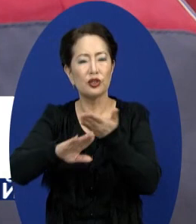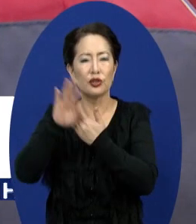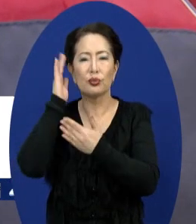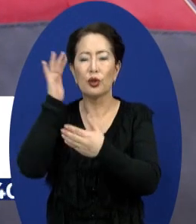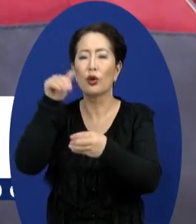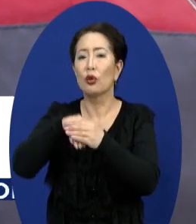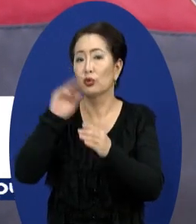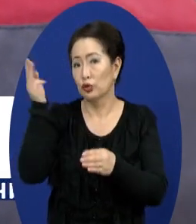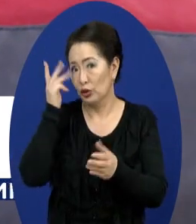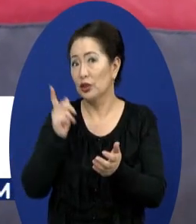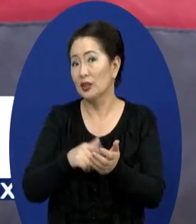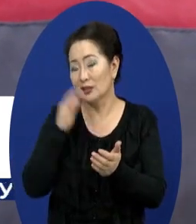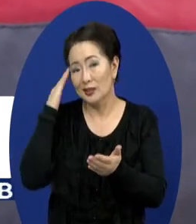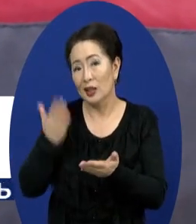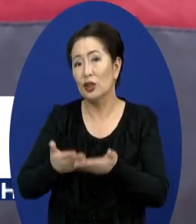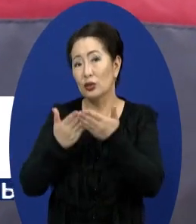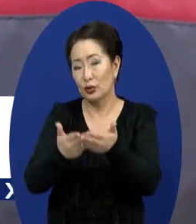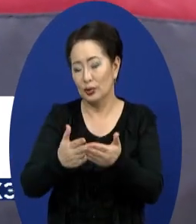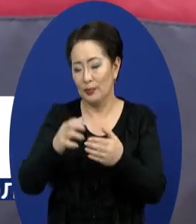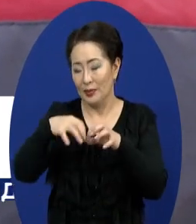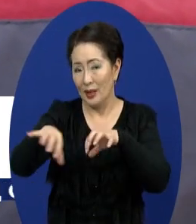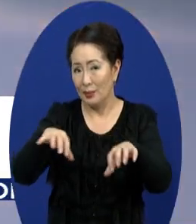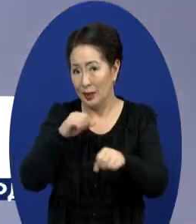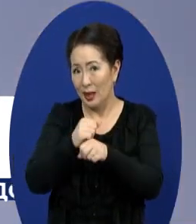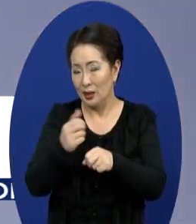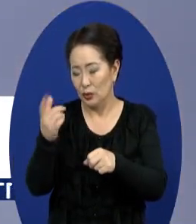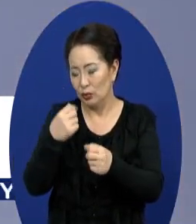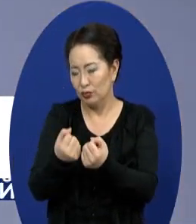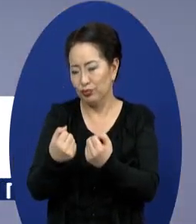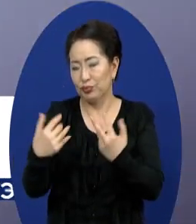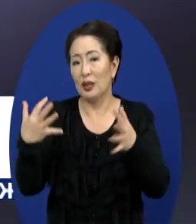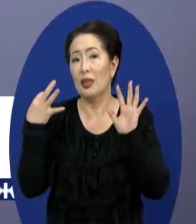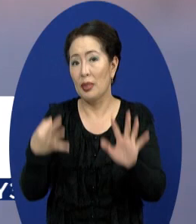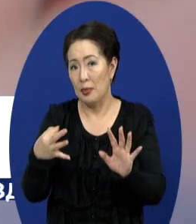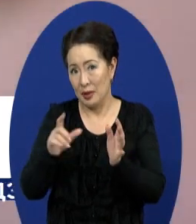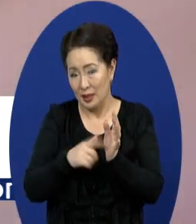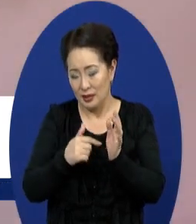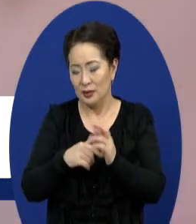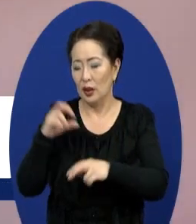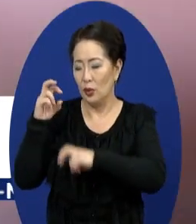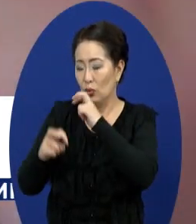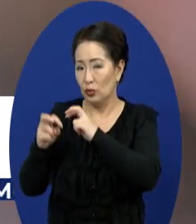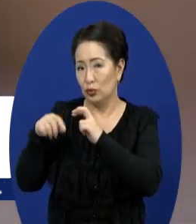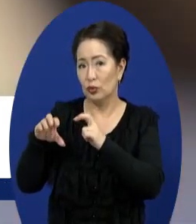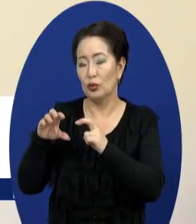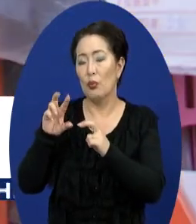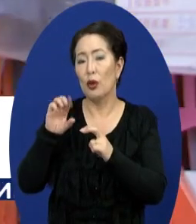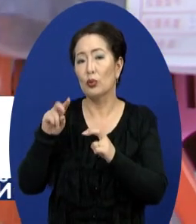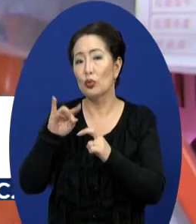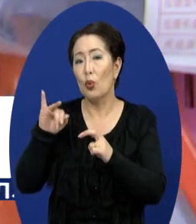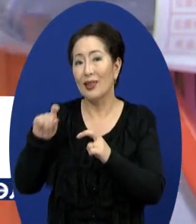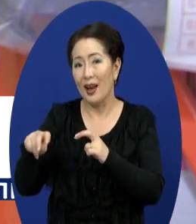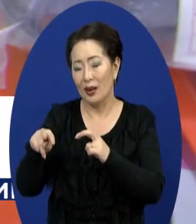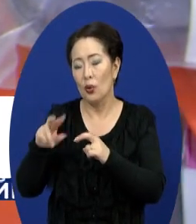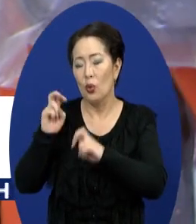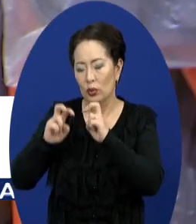гаргасан байна. За тухайлбал салбарын ажиллах хүчнийг 8 мянгад хүргэх, боловсруулах үйлдвэрийн салбарт эзлэх хувийг 15% хүргэх,